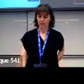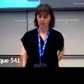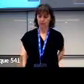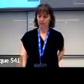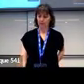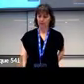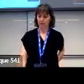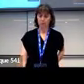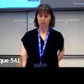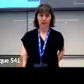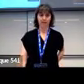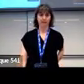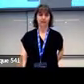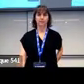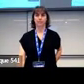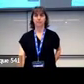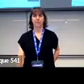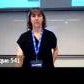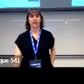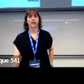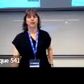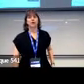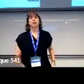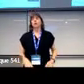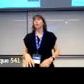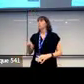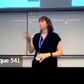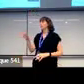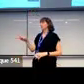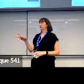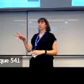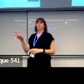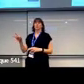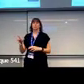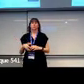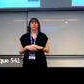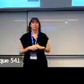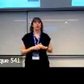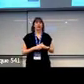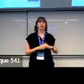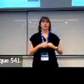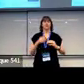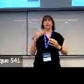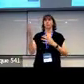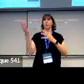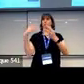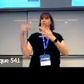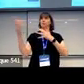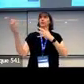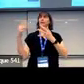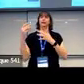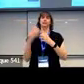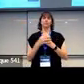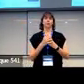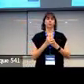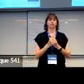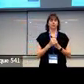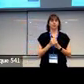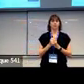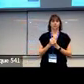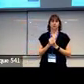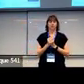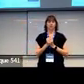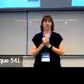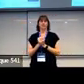Puis on voulait un manuel interactif. Donc, pourquoi j'ai fait ce projet-là sous forme de REL? Je pense que ça répond un peu à une des questions dont on